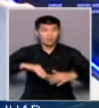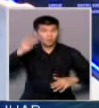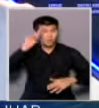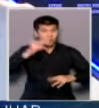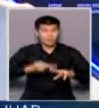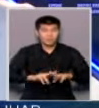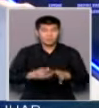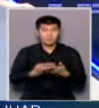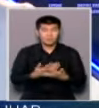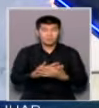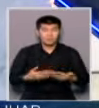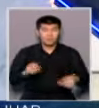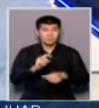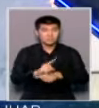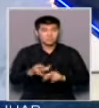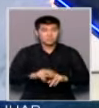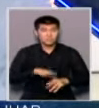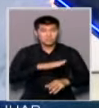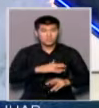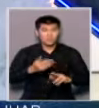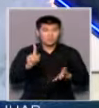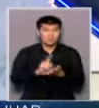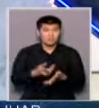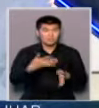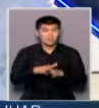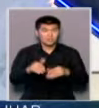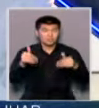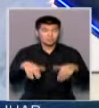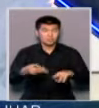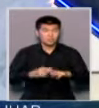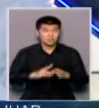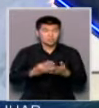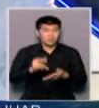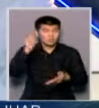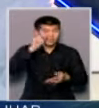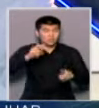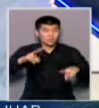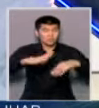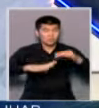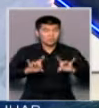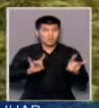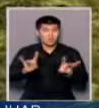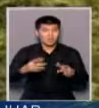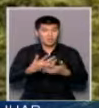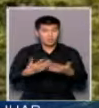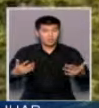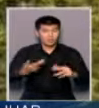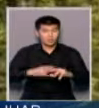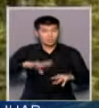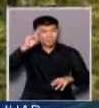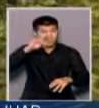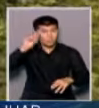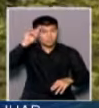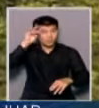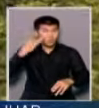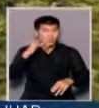Перед нами ставили разные ситуационные задачи, и мы должны были решить их. Там я освоила специальность «ПИАР». Много казахов